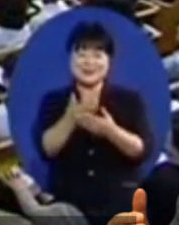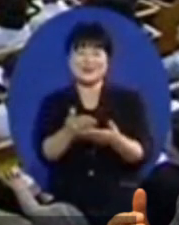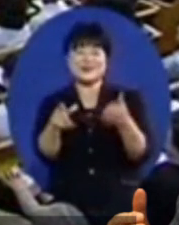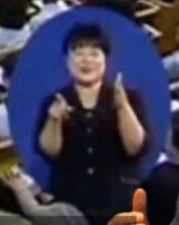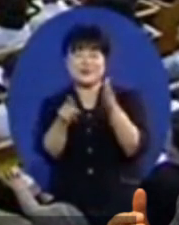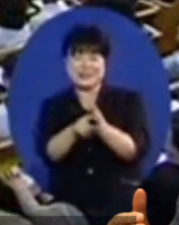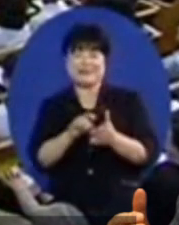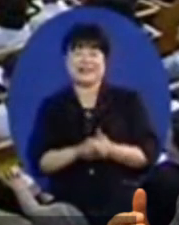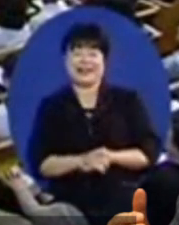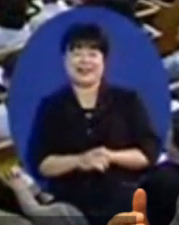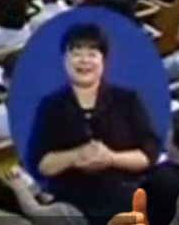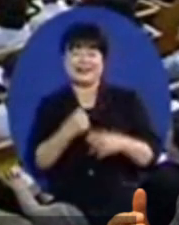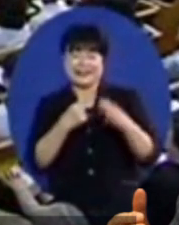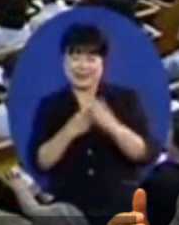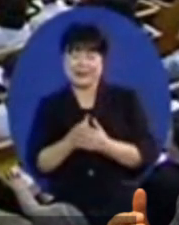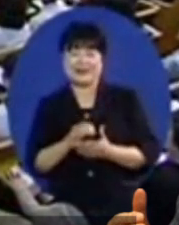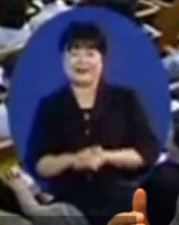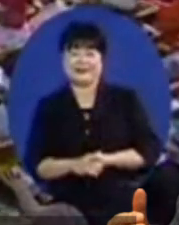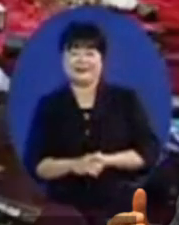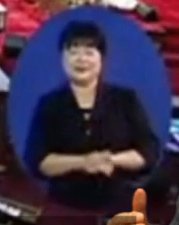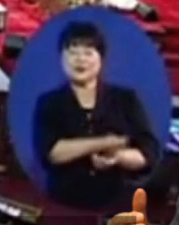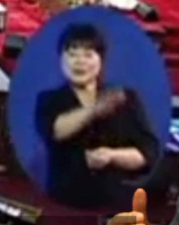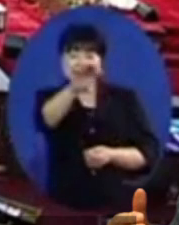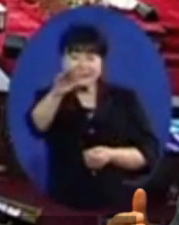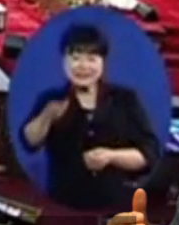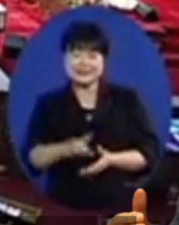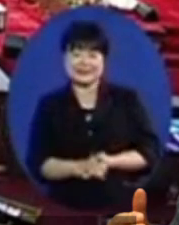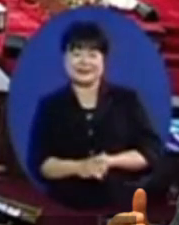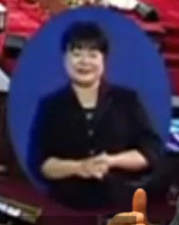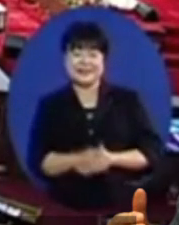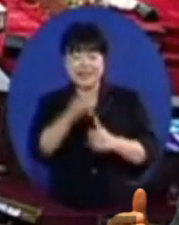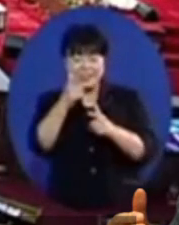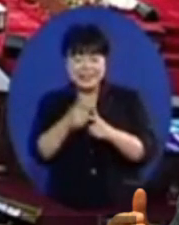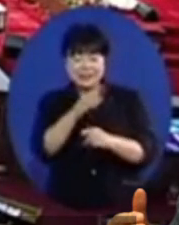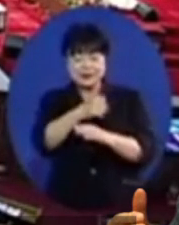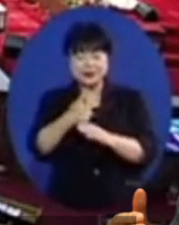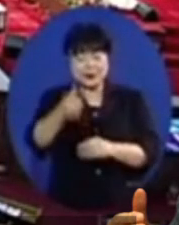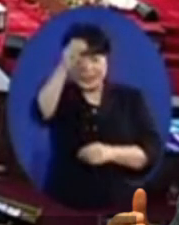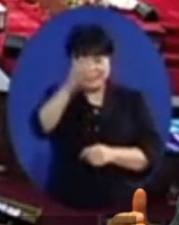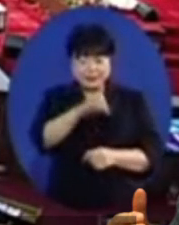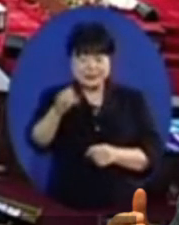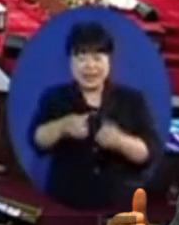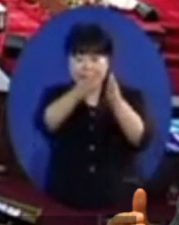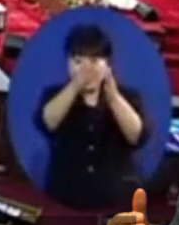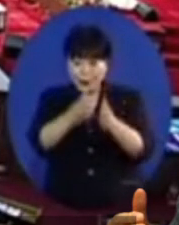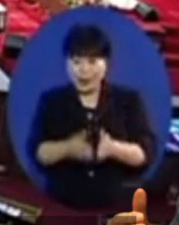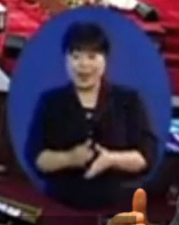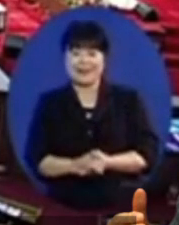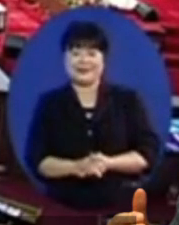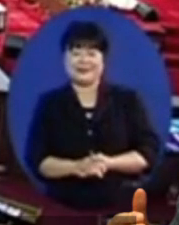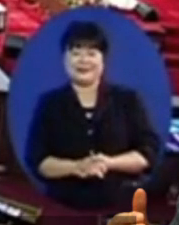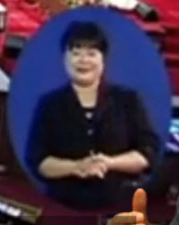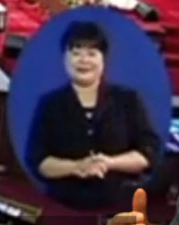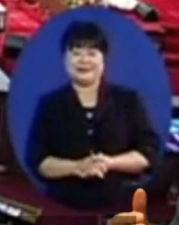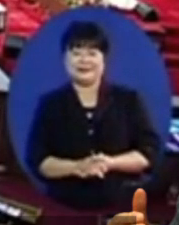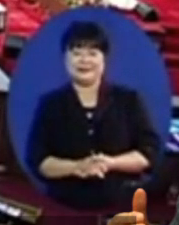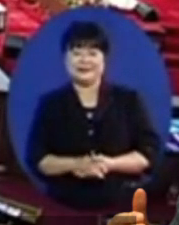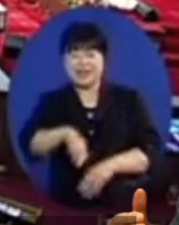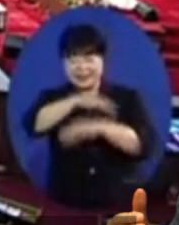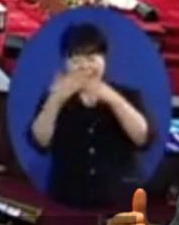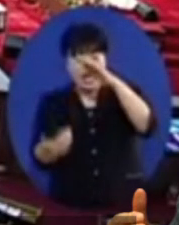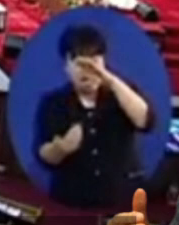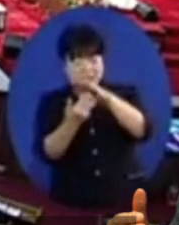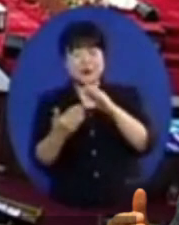것입니다. 그러므로 우리는 예수 그리스도의 십자가를 통해서 다 이루어